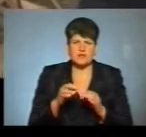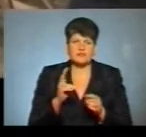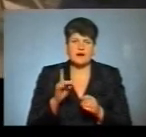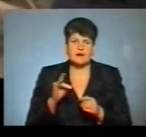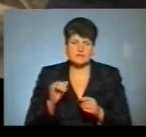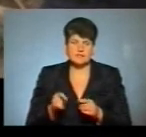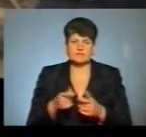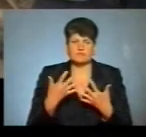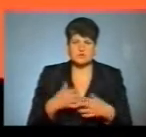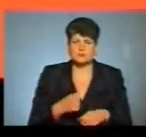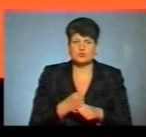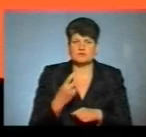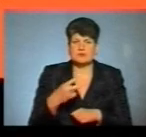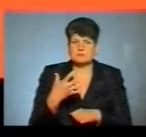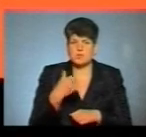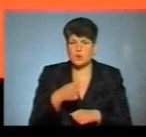Він діє 25 років.